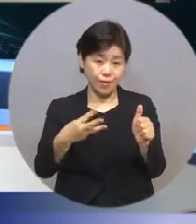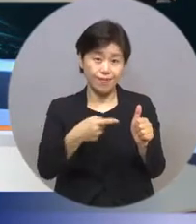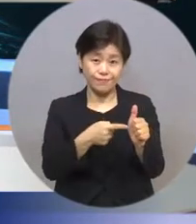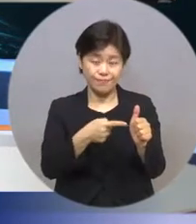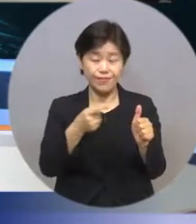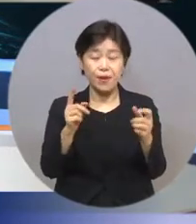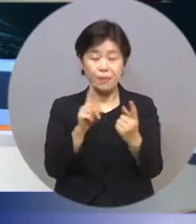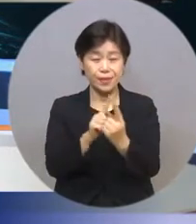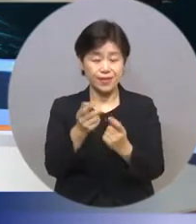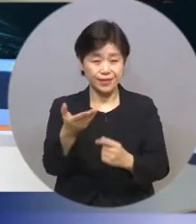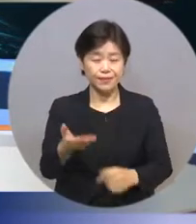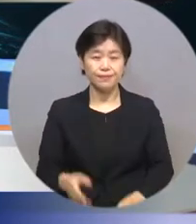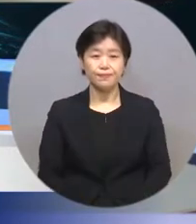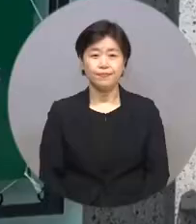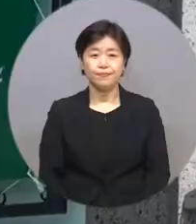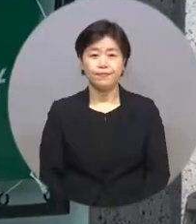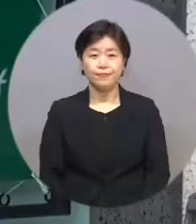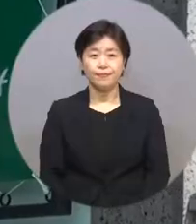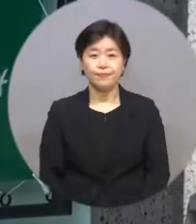기자가 만나봤습니다